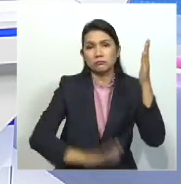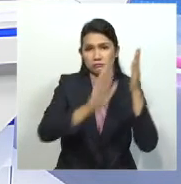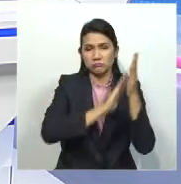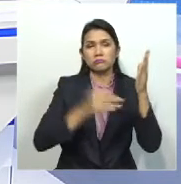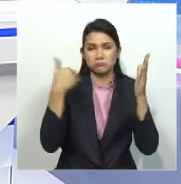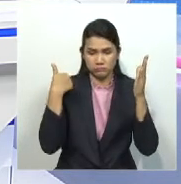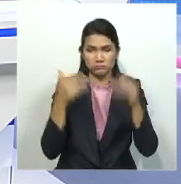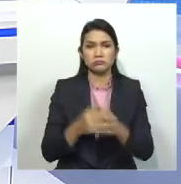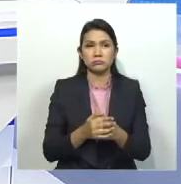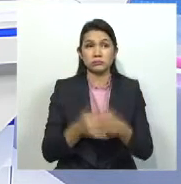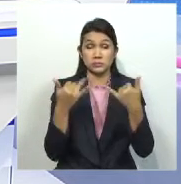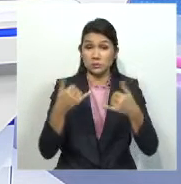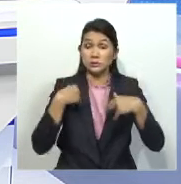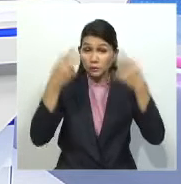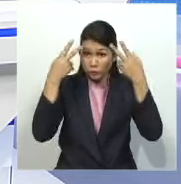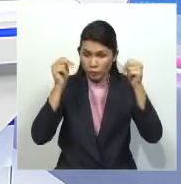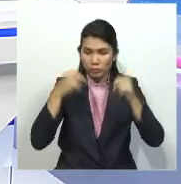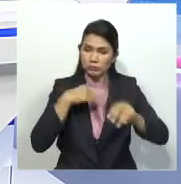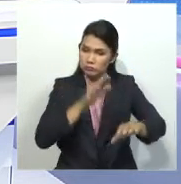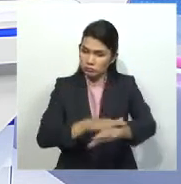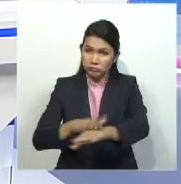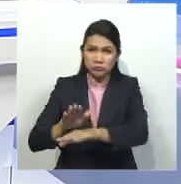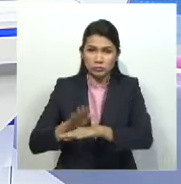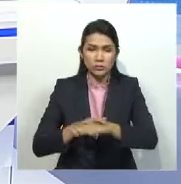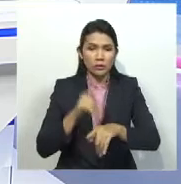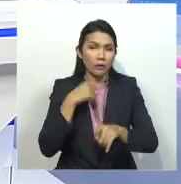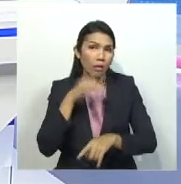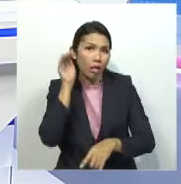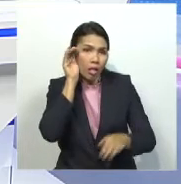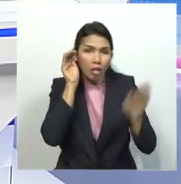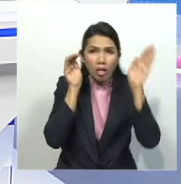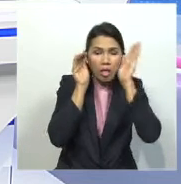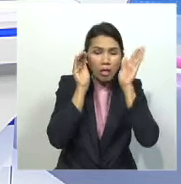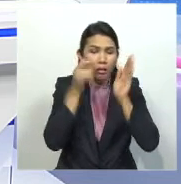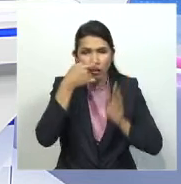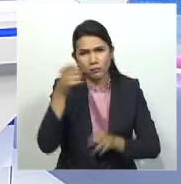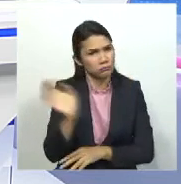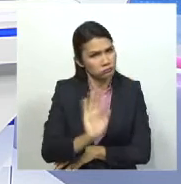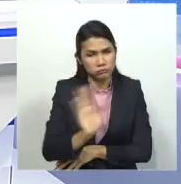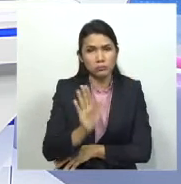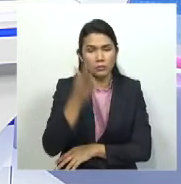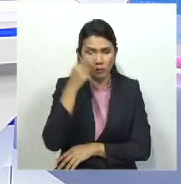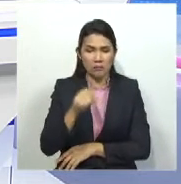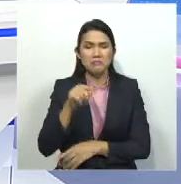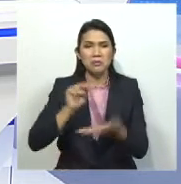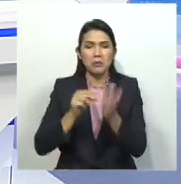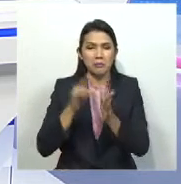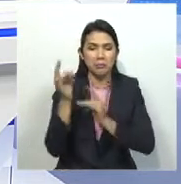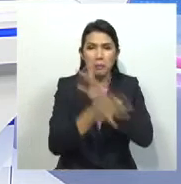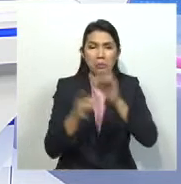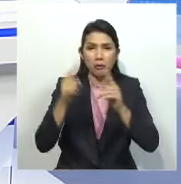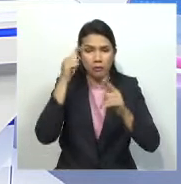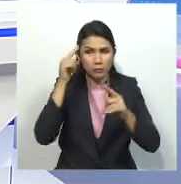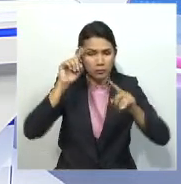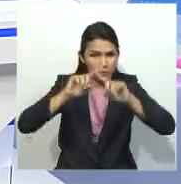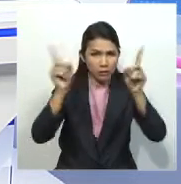รีได้ออกมาเตือนประชาชนนะคะว่าอย่าเชื่อข่าวบิดเบือนที่หวังสร้างความขัดแย้งทางความคิดเพราะว่าเรื่